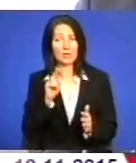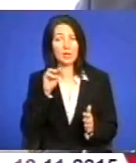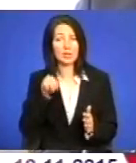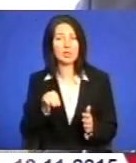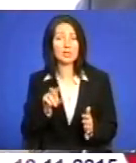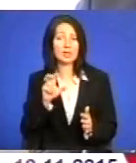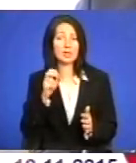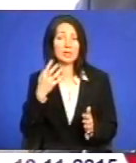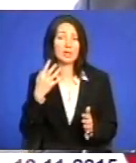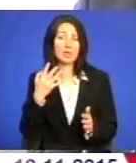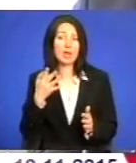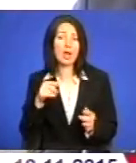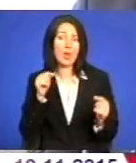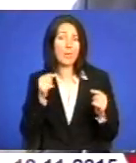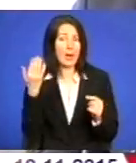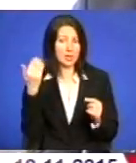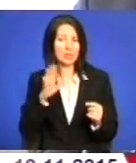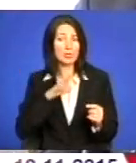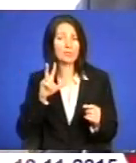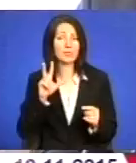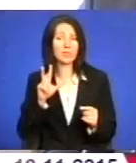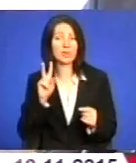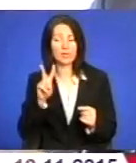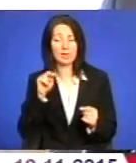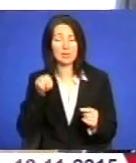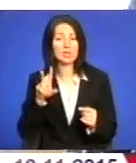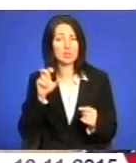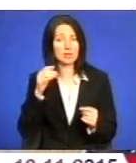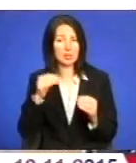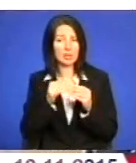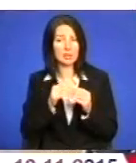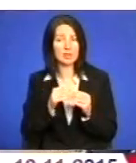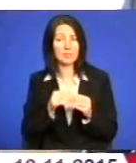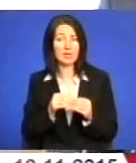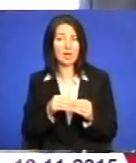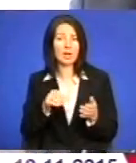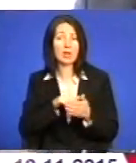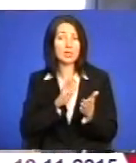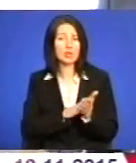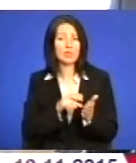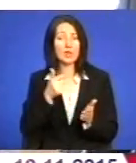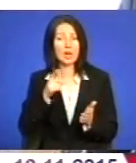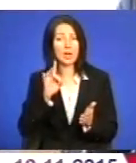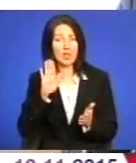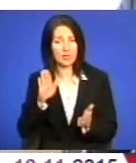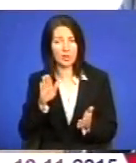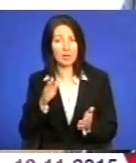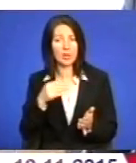2434 випадки проти 2310. Найвищий показник захворюваності на ГРВІ зареєстрований в місті Тернополі